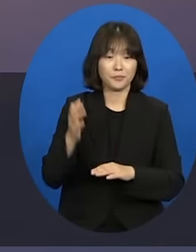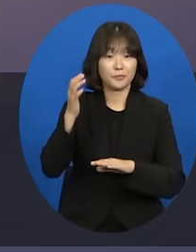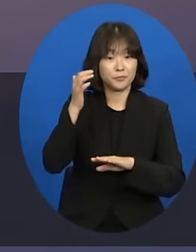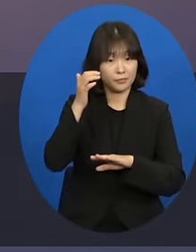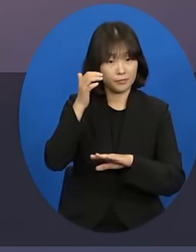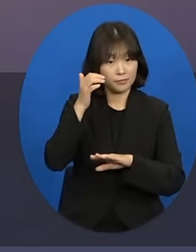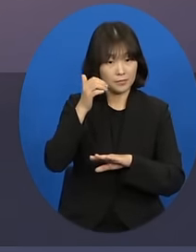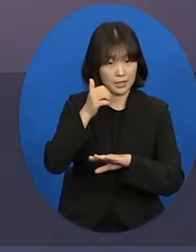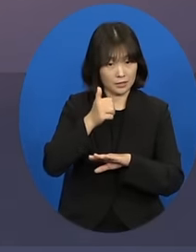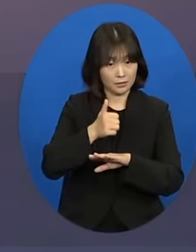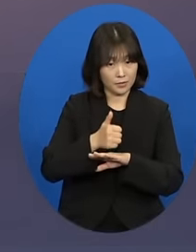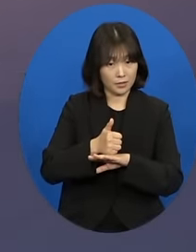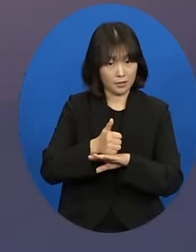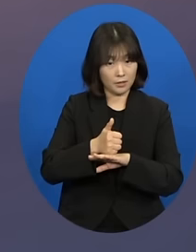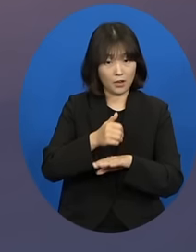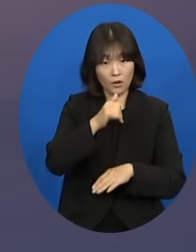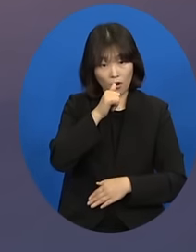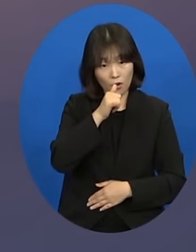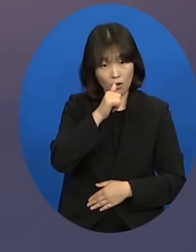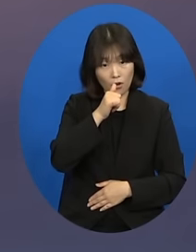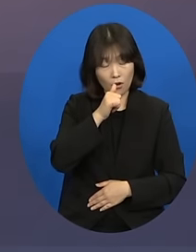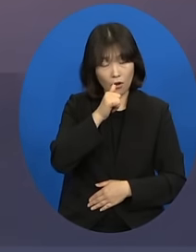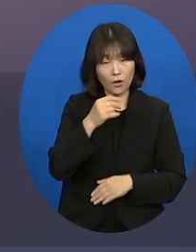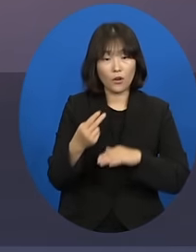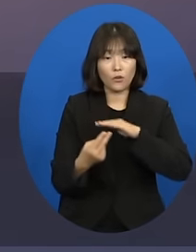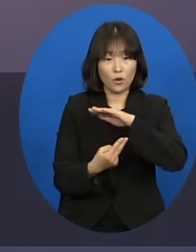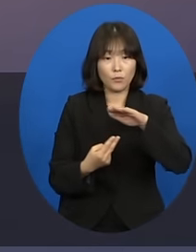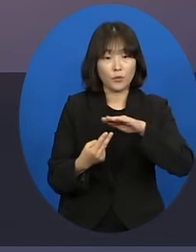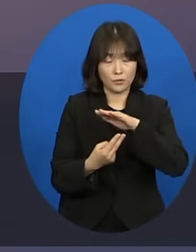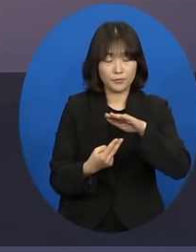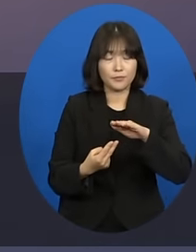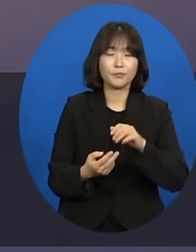것 같은데요. 요한복음 9절.